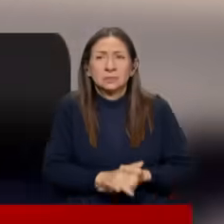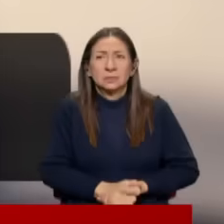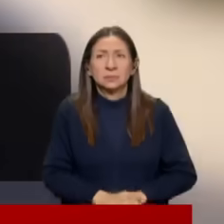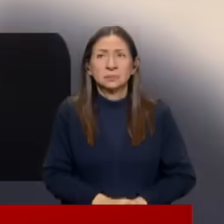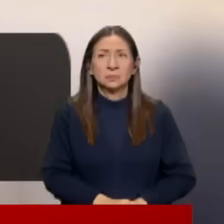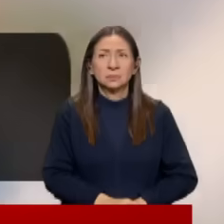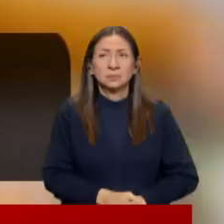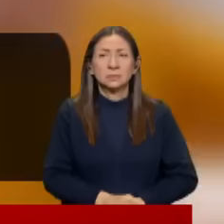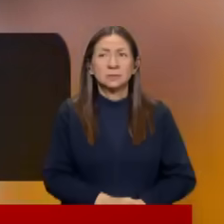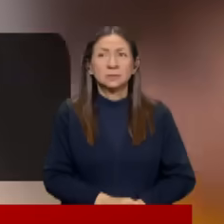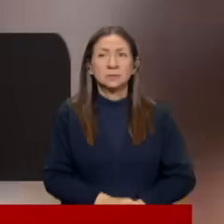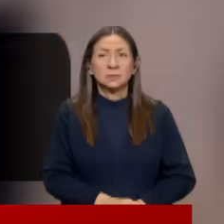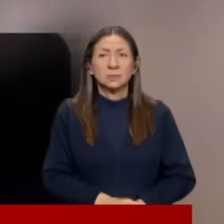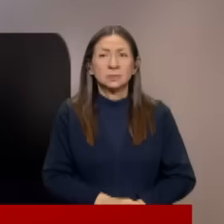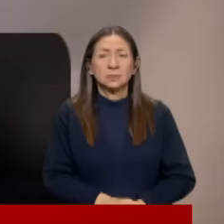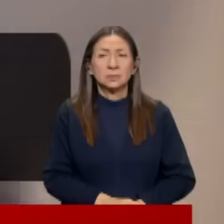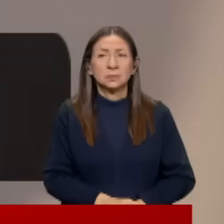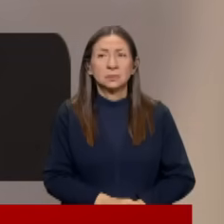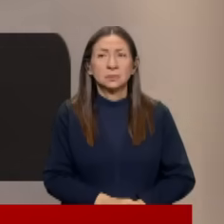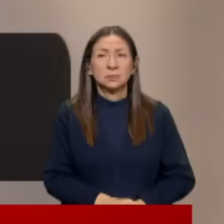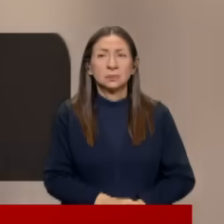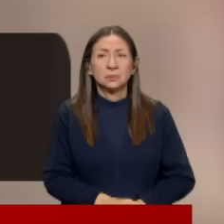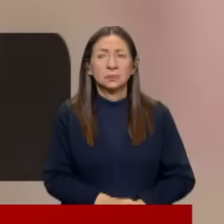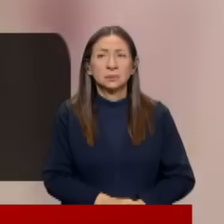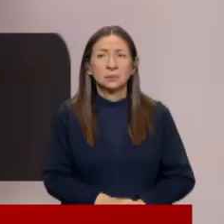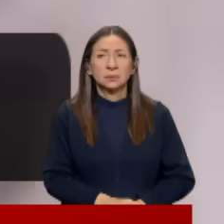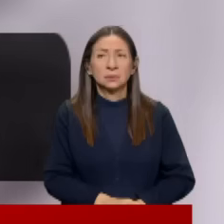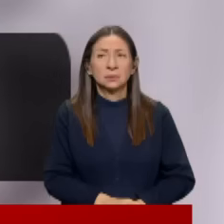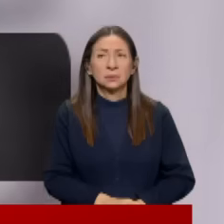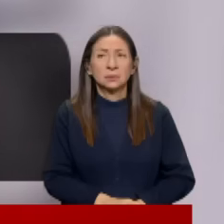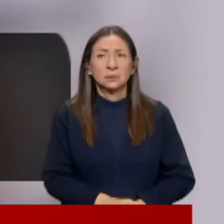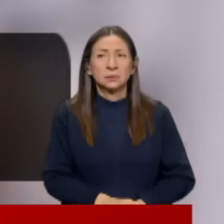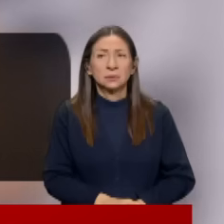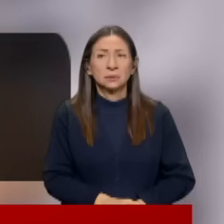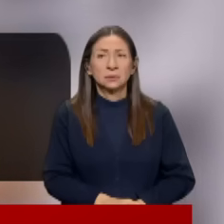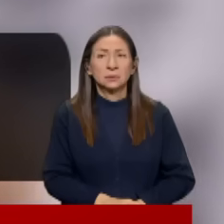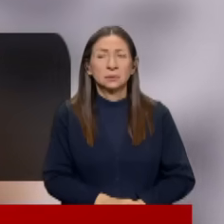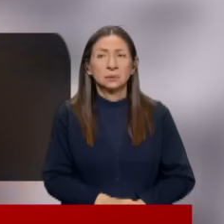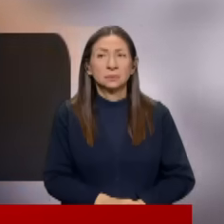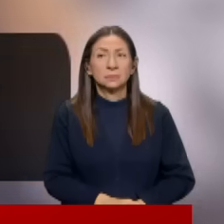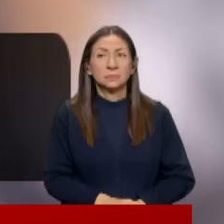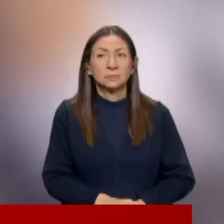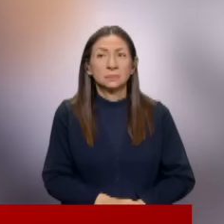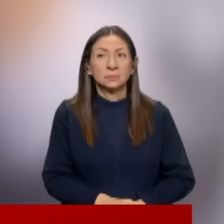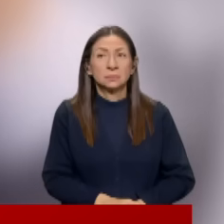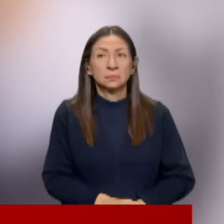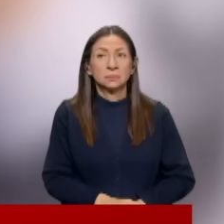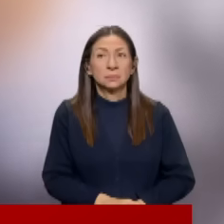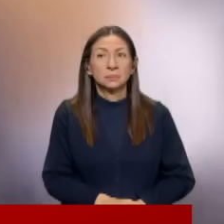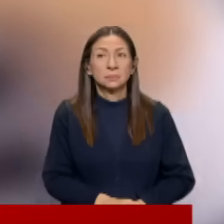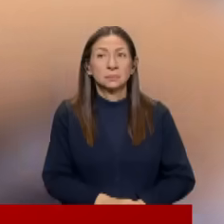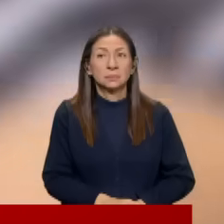Efendim? Yemek hazır mı? Evet. Al şu ekmeği kes bakalım. Senin canın külçe çeker de ben almaz mıyım?